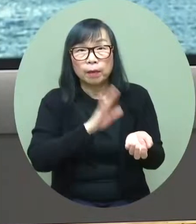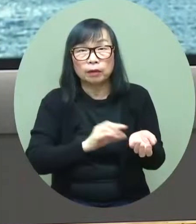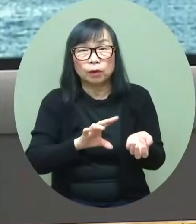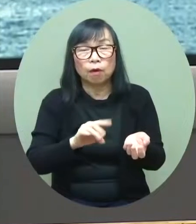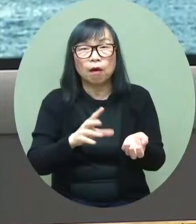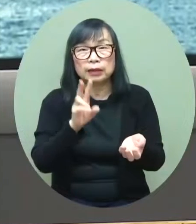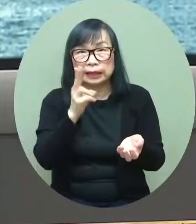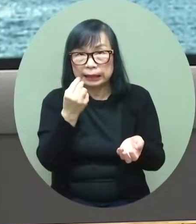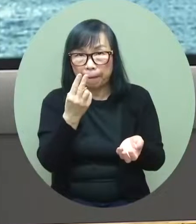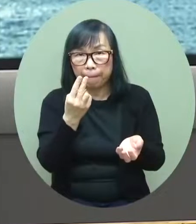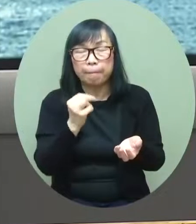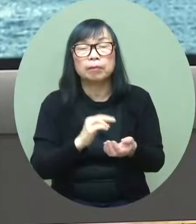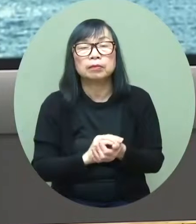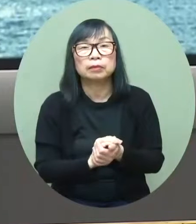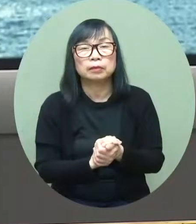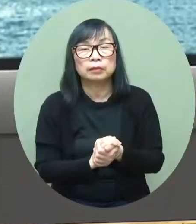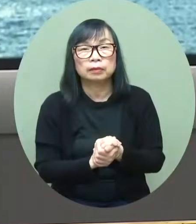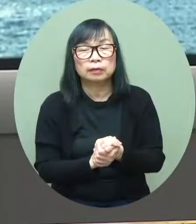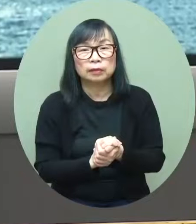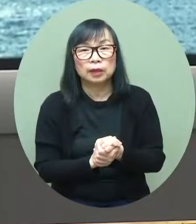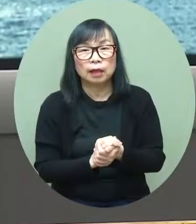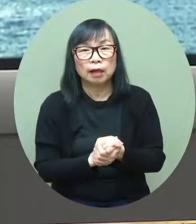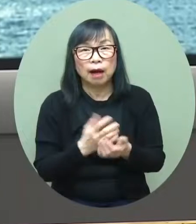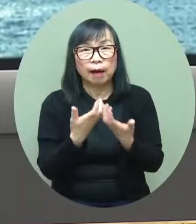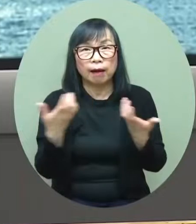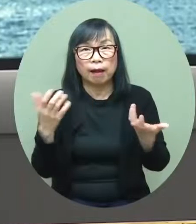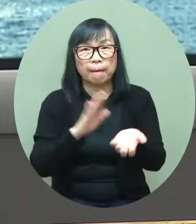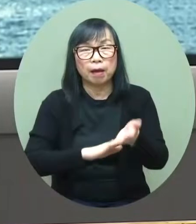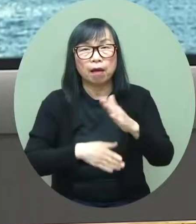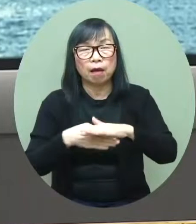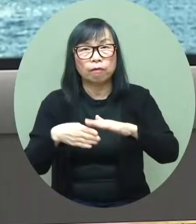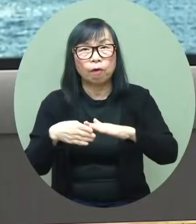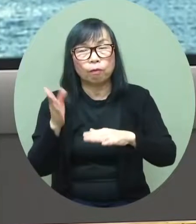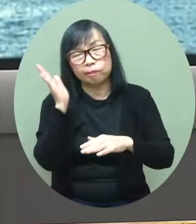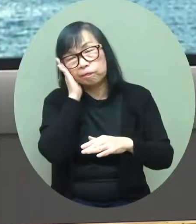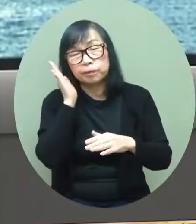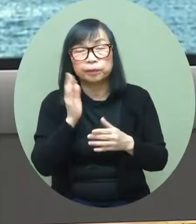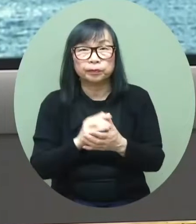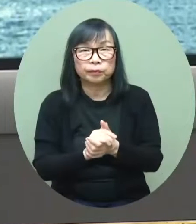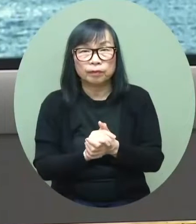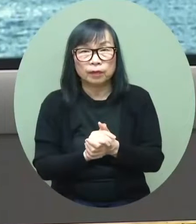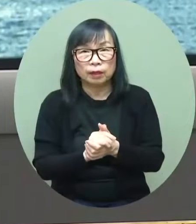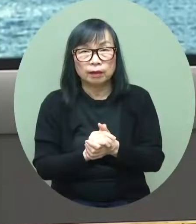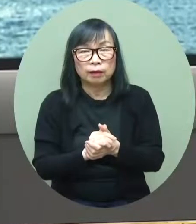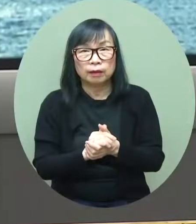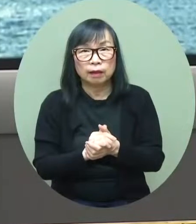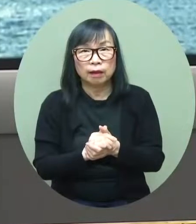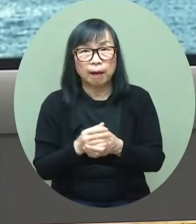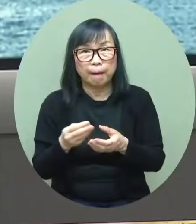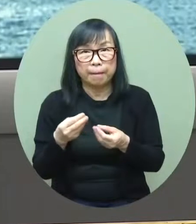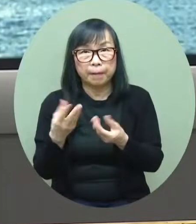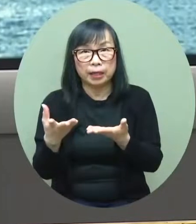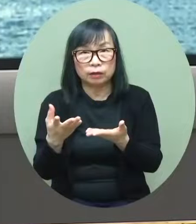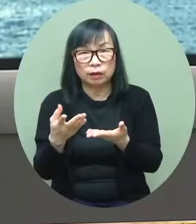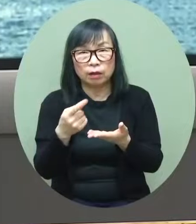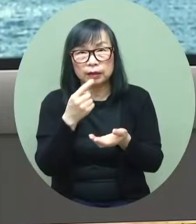概20度，咁佢就喺呢個嘅隔離病房嗰度住院啦。 咁我哋都俾咗佢一啲嘅靜脈輸